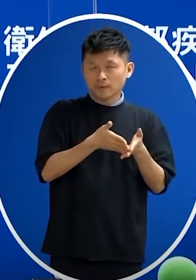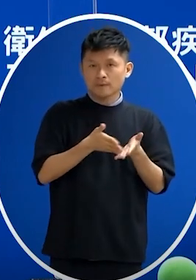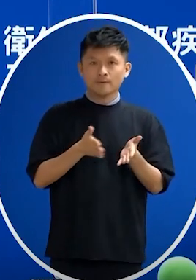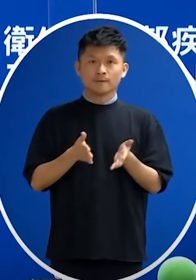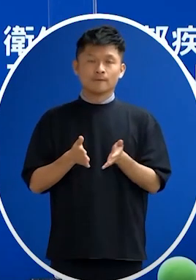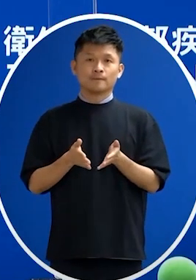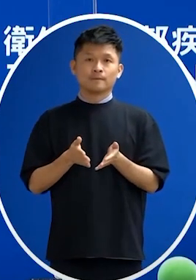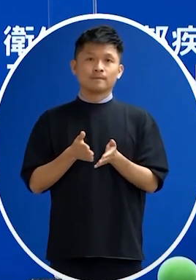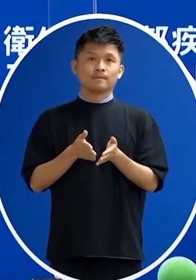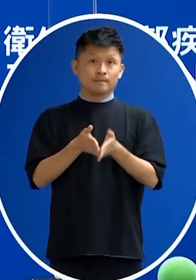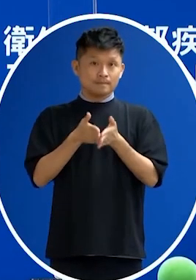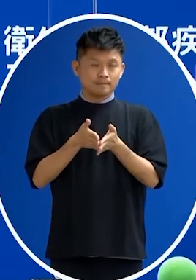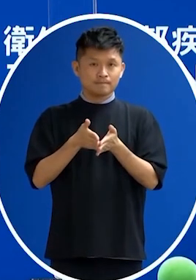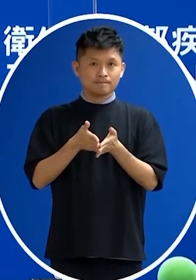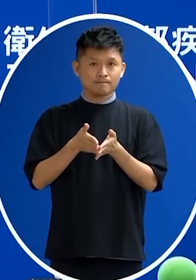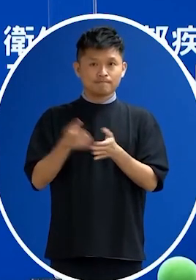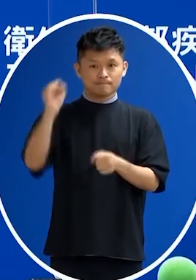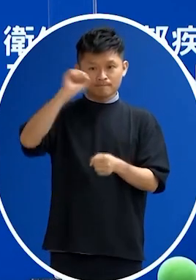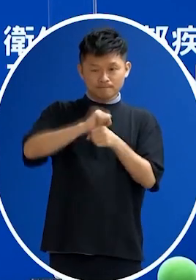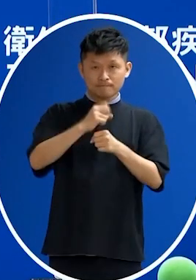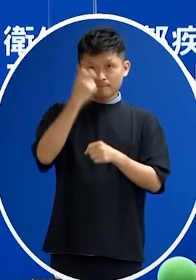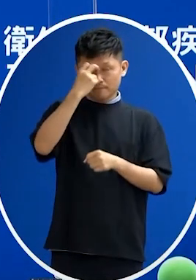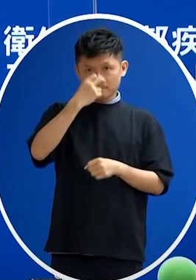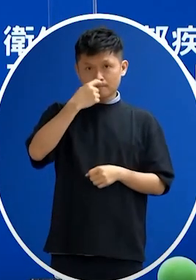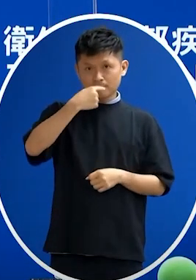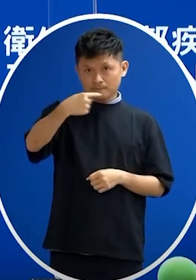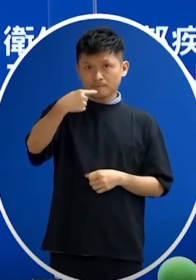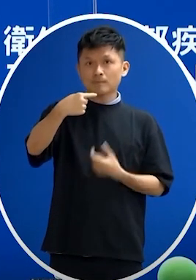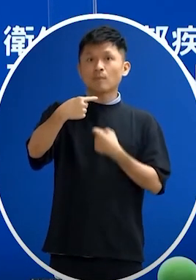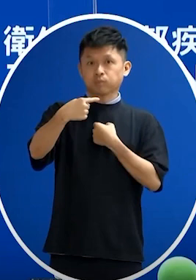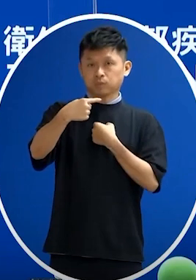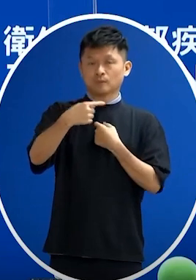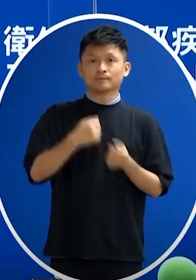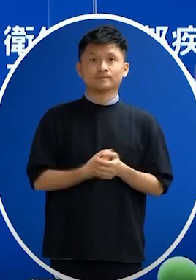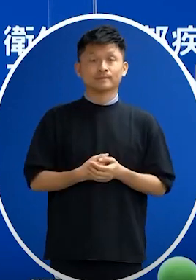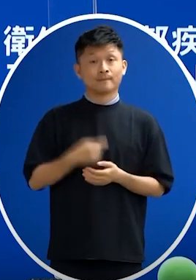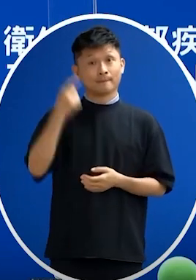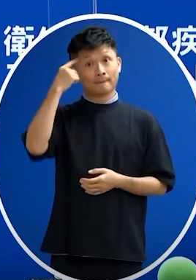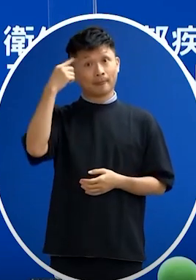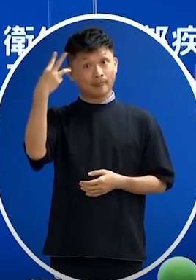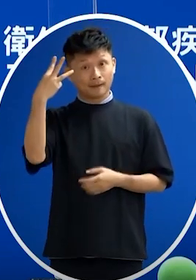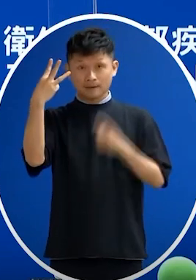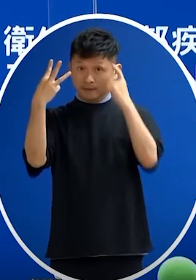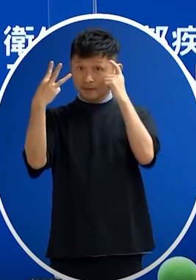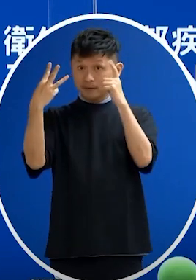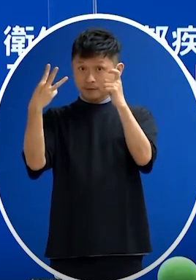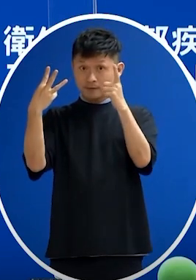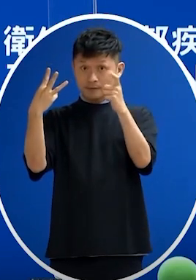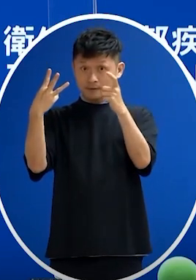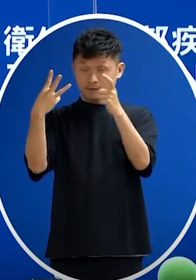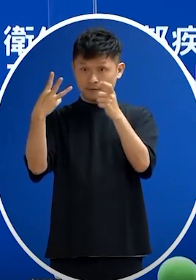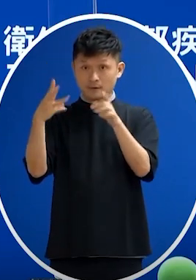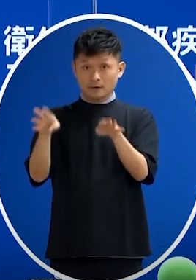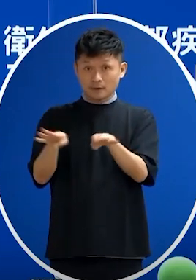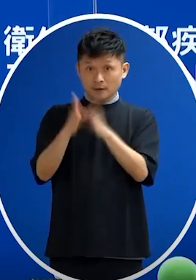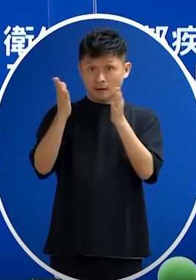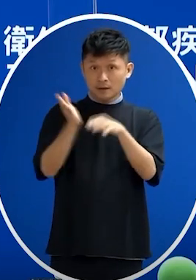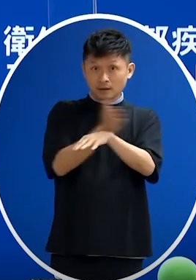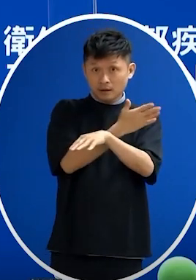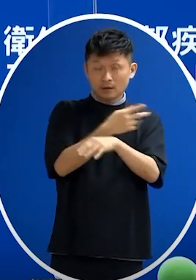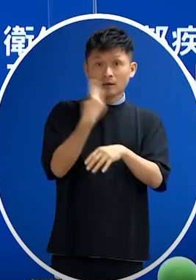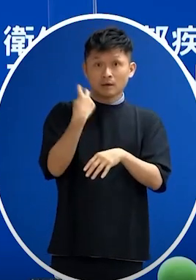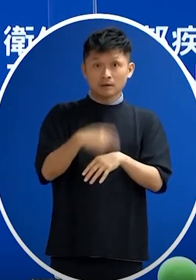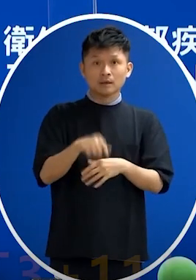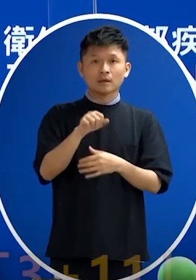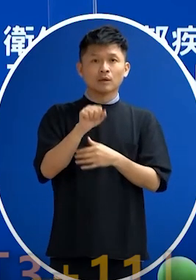还是要有一次的检测的阴性。然后这个3+11这个实施了之后哈，然后加上大家喜欢把刚刚